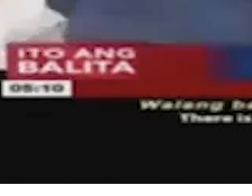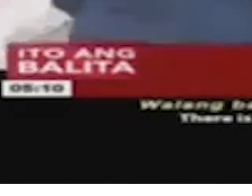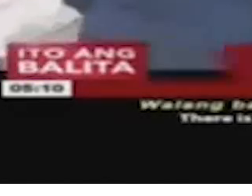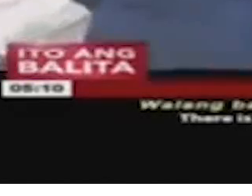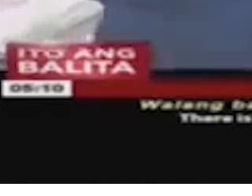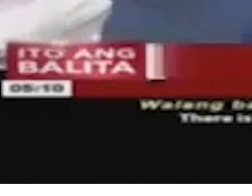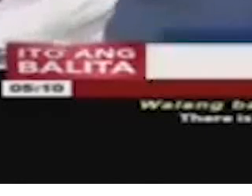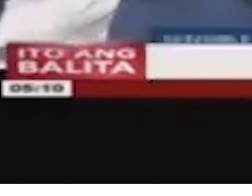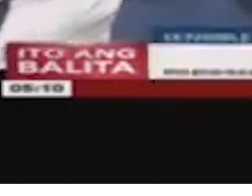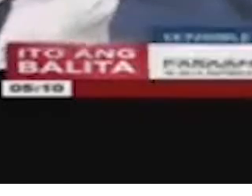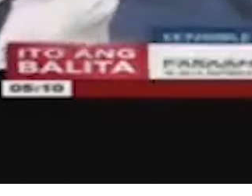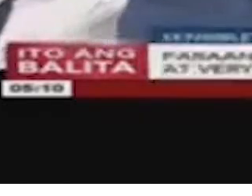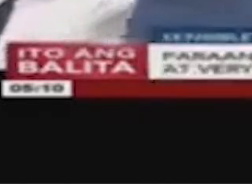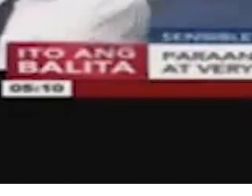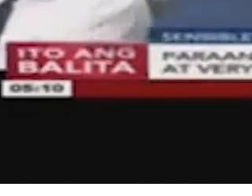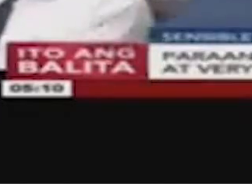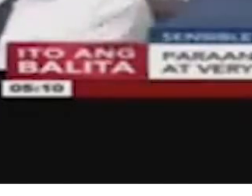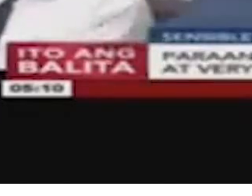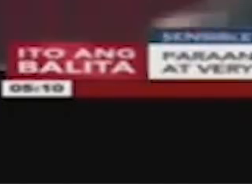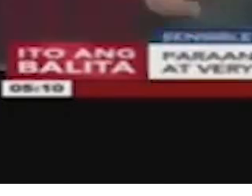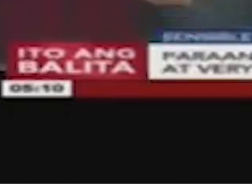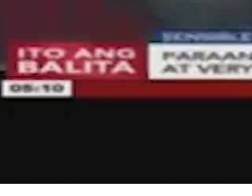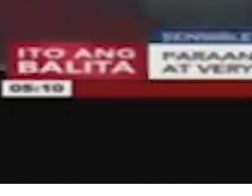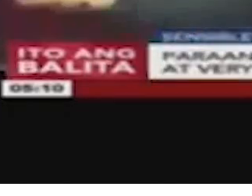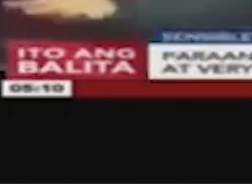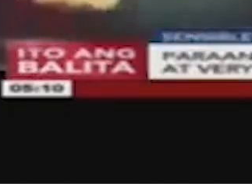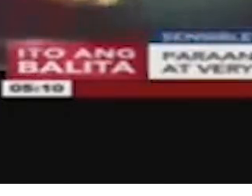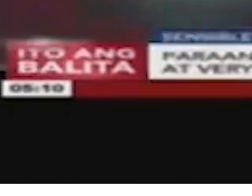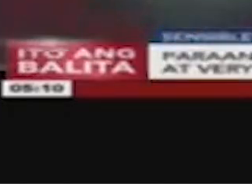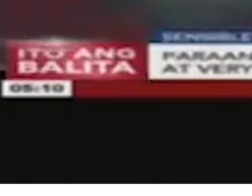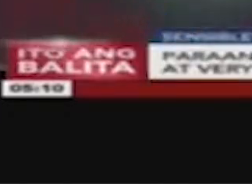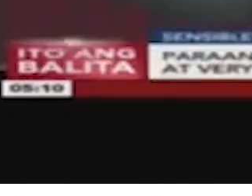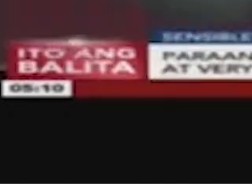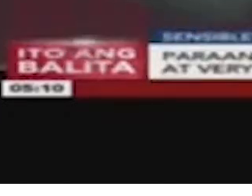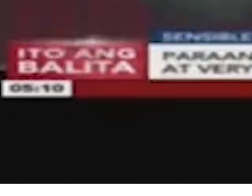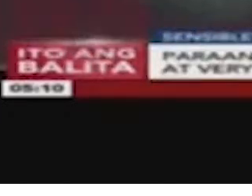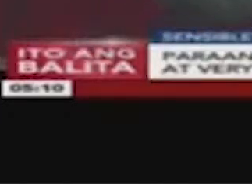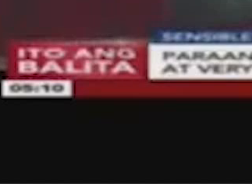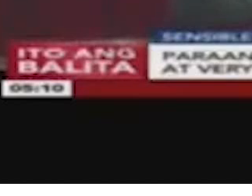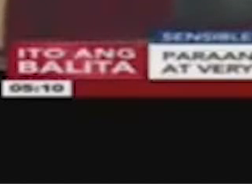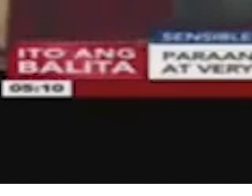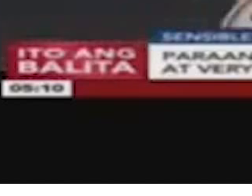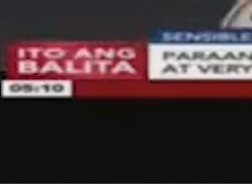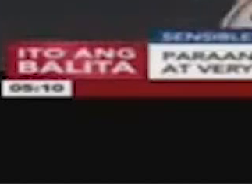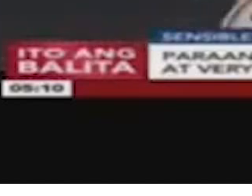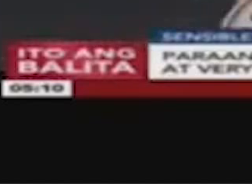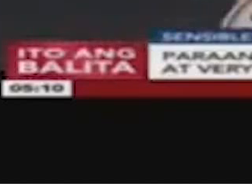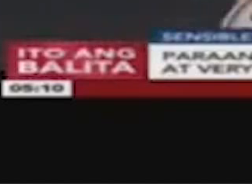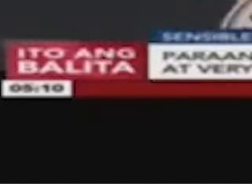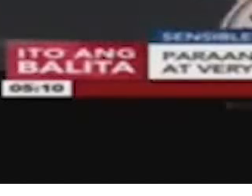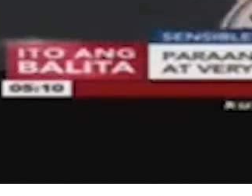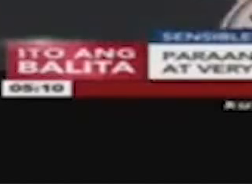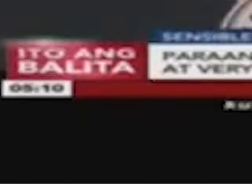Biblia. Ang dating niya sa akin is that naiaangkop niya sa kung ano man ang